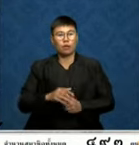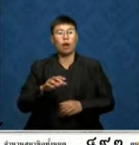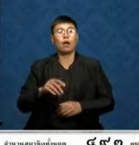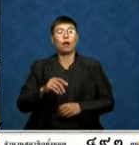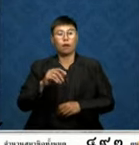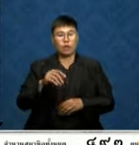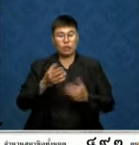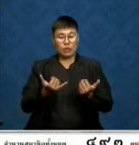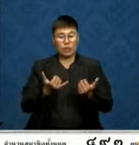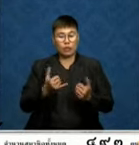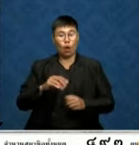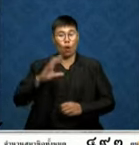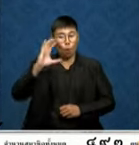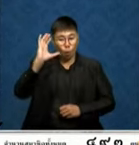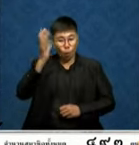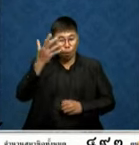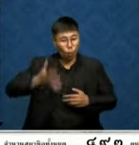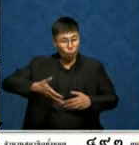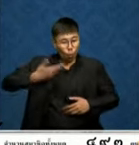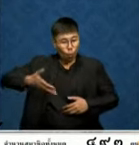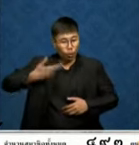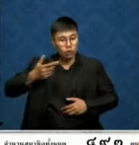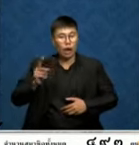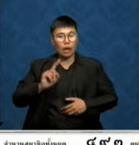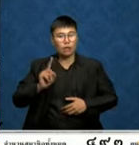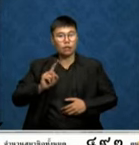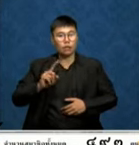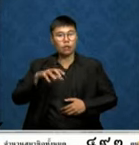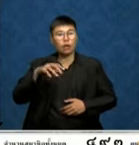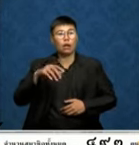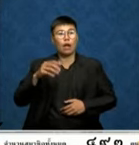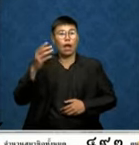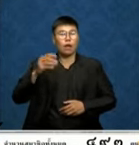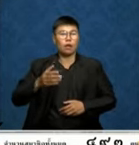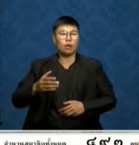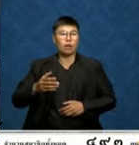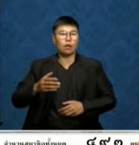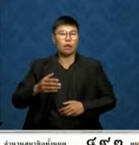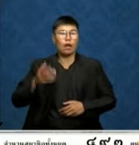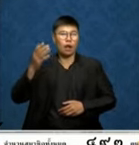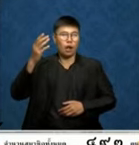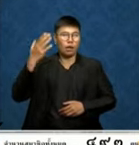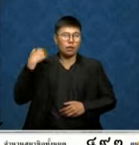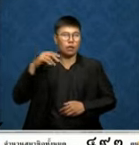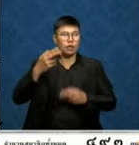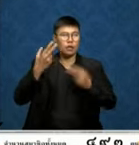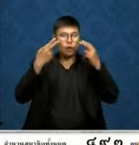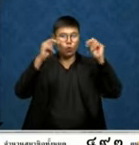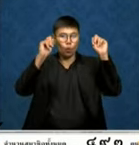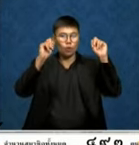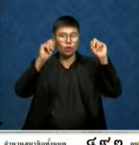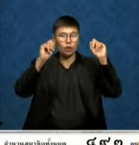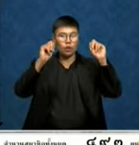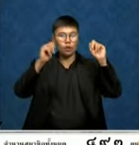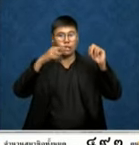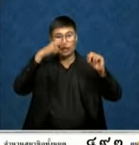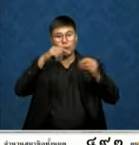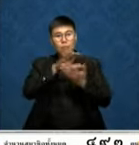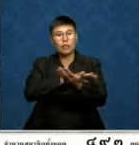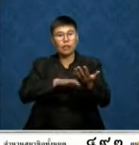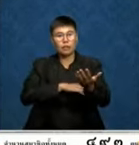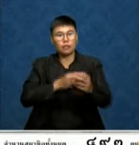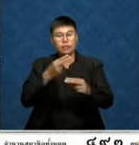ลกร้อนนะครับทุกท่านคงทราบดีโดยเฉพาะหน่วยงานท่านก็คืออดีตรัฐมนตรีอดีตนายกรัฐมนตรีแล้วก็ประเทศไทยของเราได้ลงน